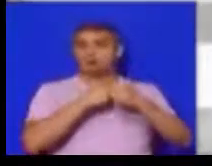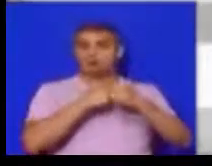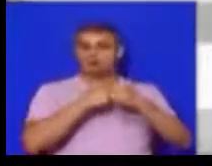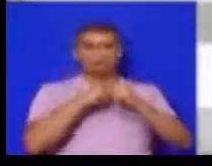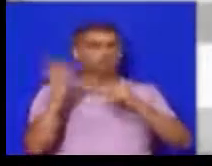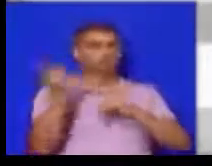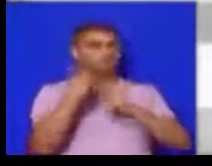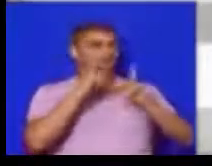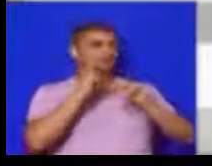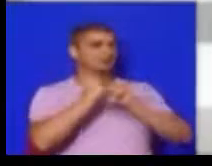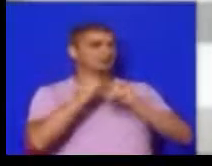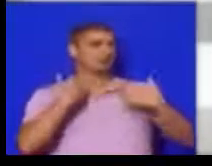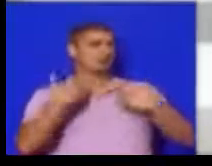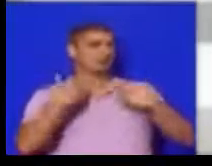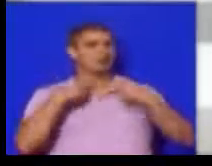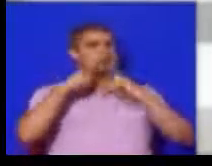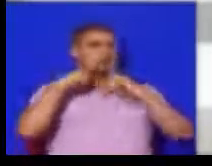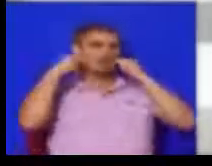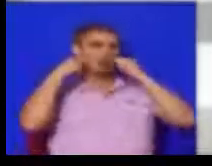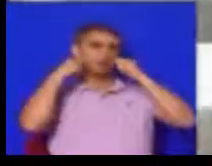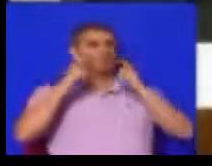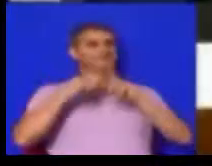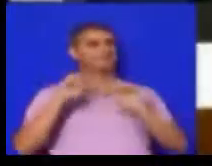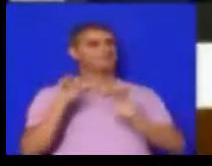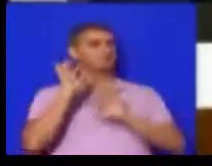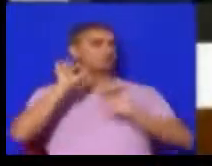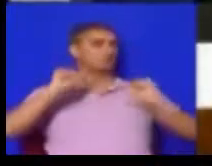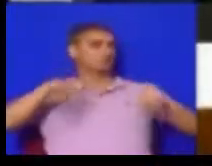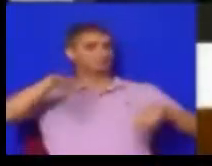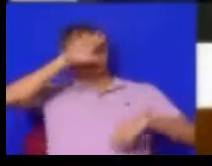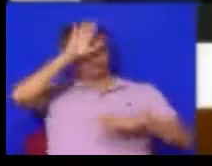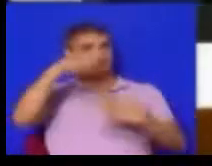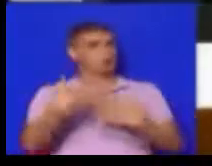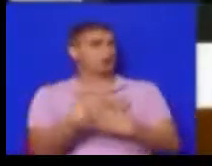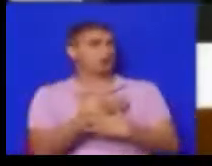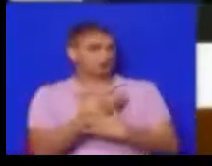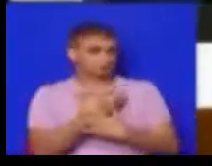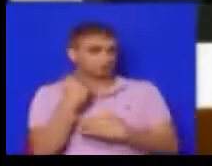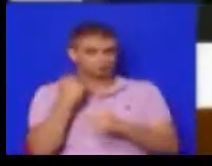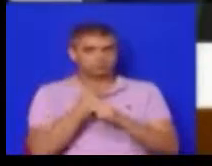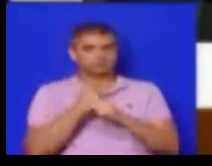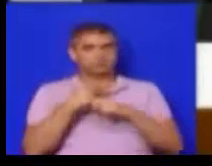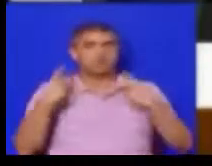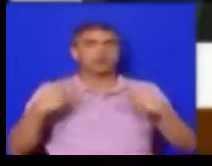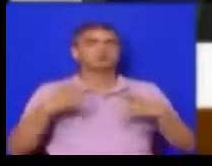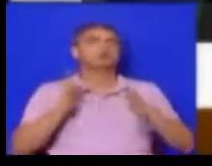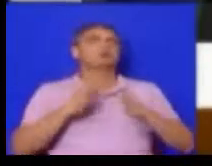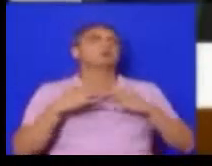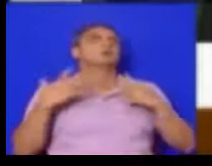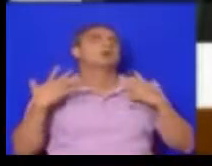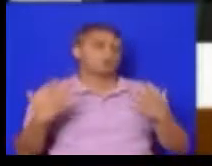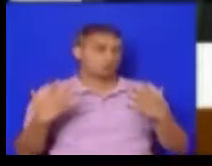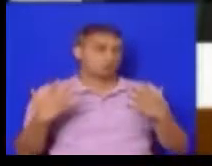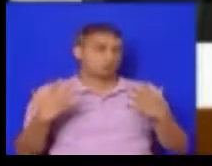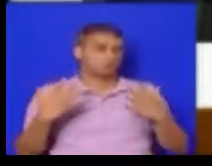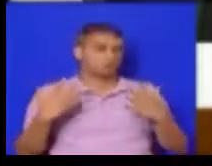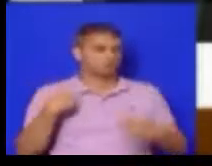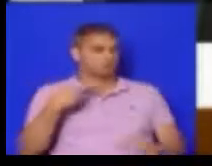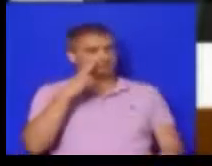החיוכים והקסם של נשיא איראן החדש, שעורר פה חשש מאוד גדול,